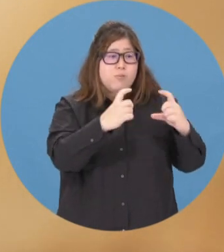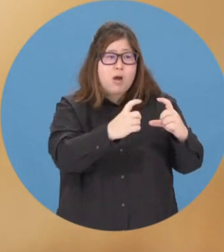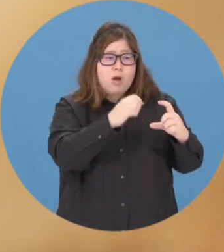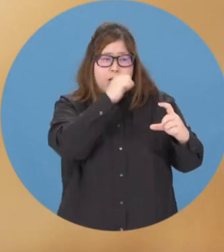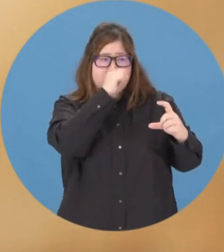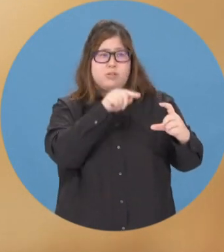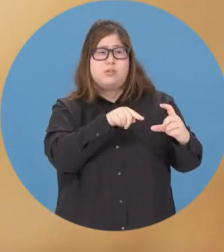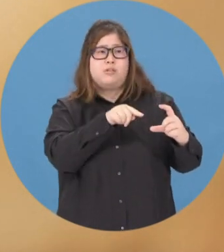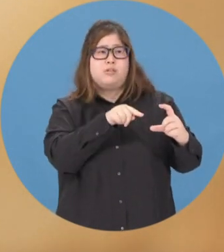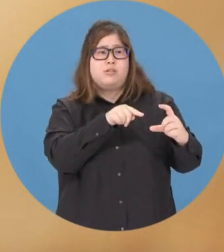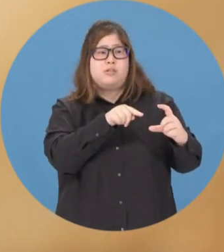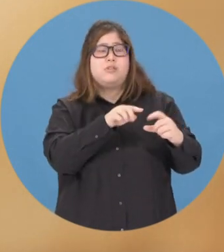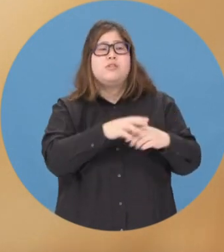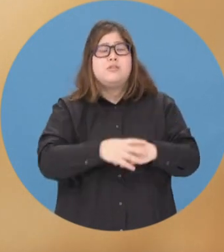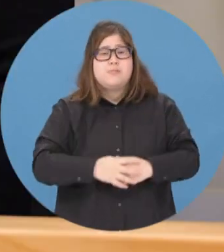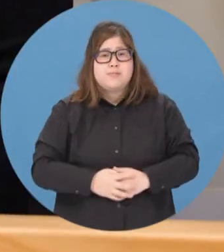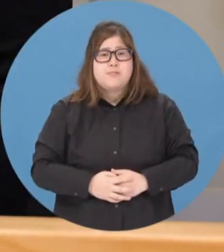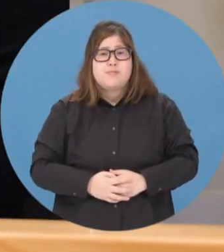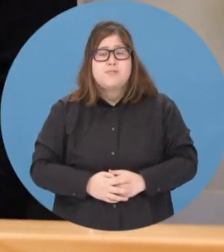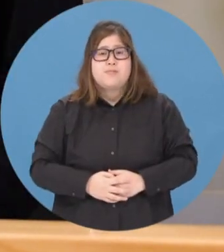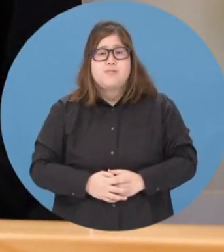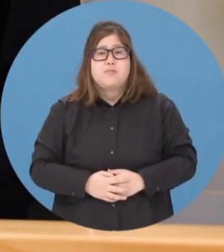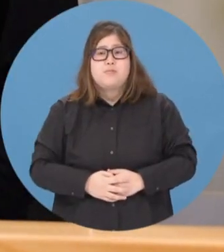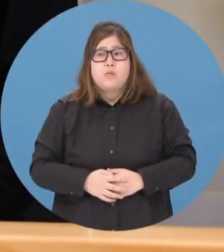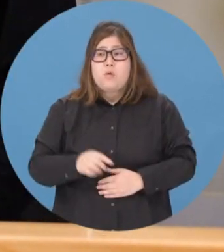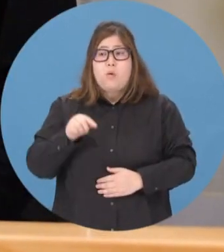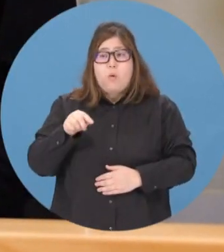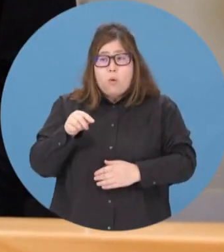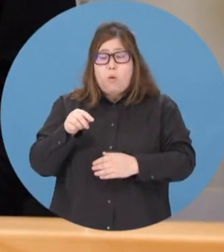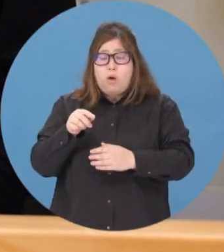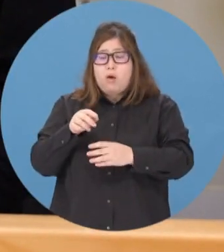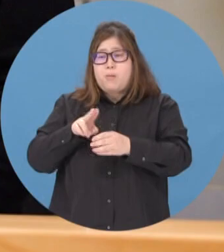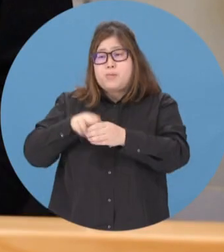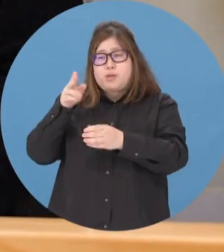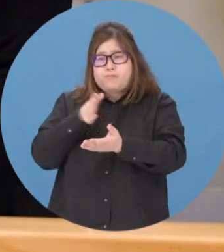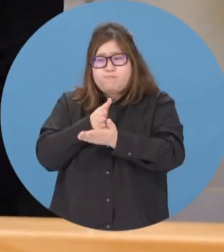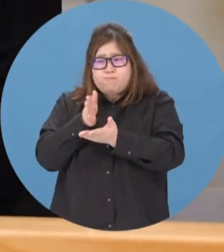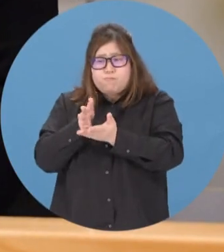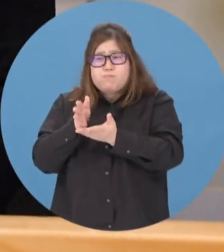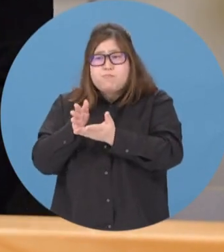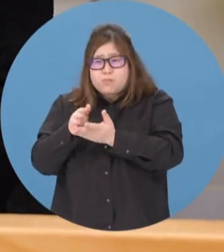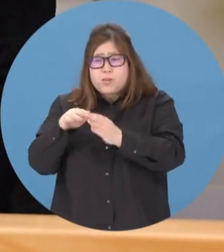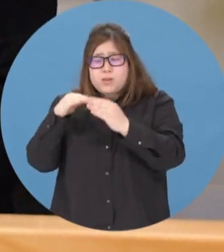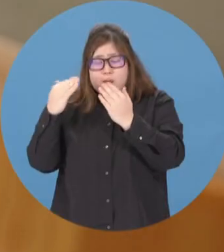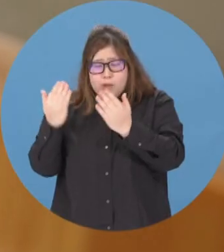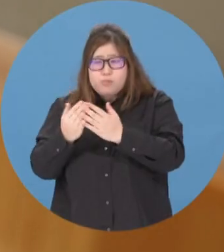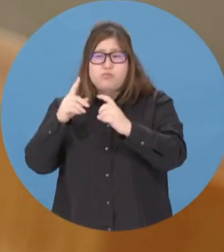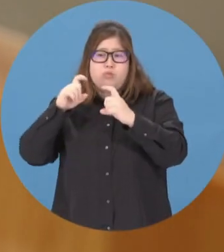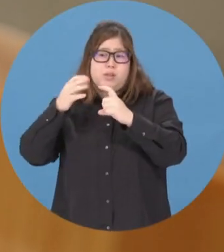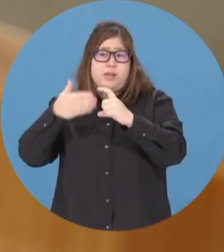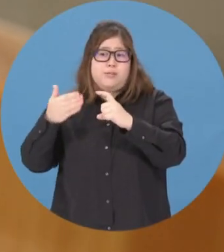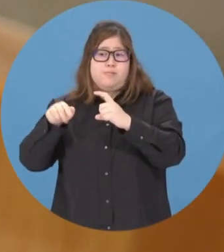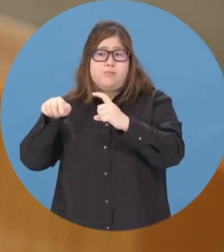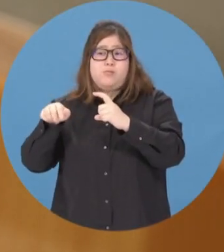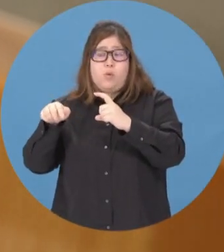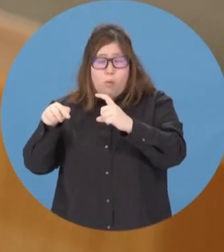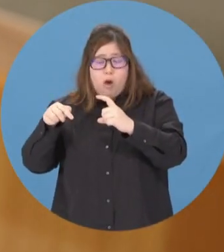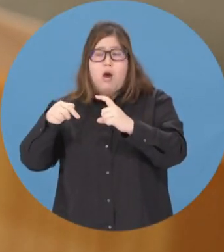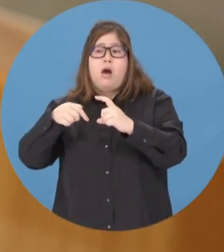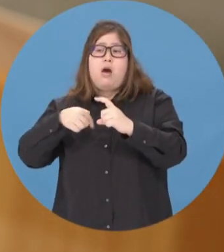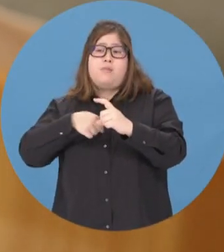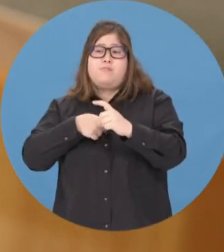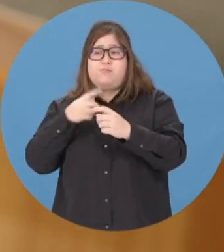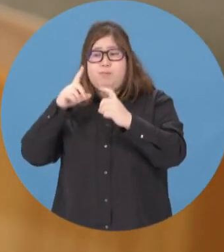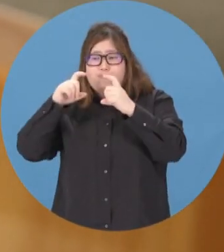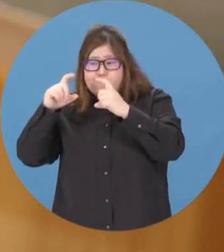なって思ったんですけど、 このビールのシリーズ全てのラベルに写真が使われてまして、実は僕が写真を撮って